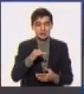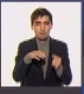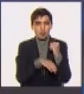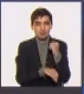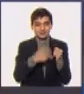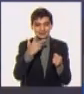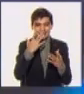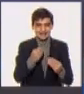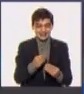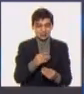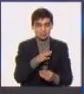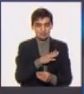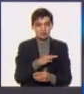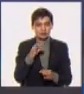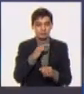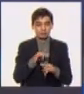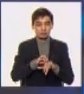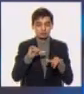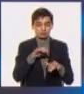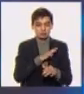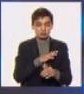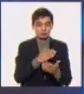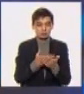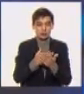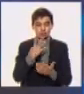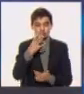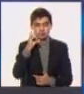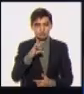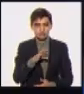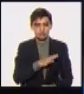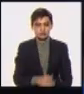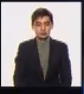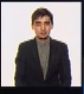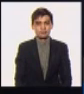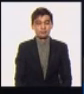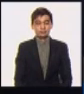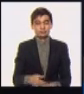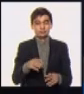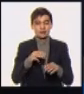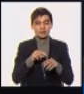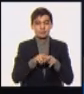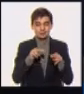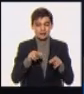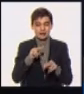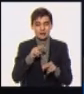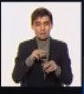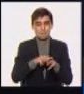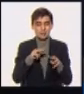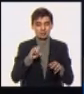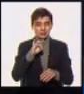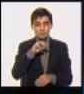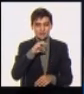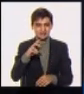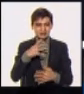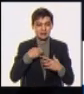три дня прирост не более четырех процентов представителя минздрава сообщили и о контактных